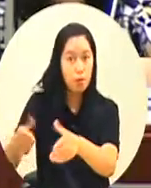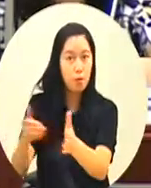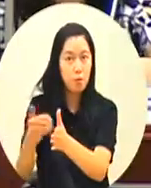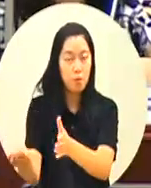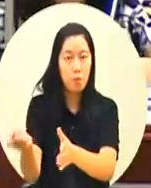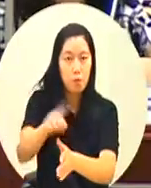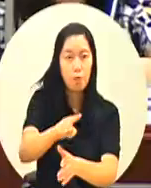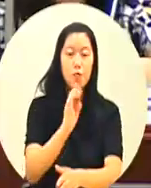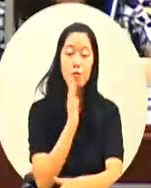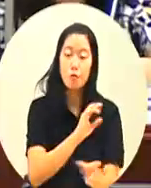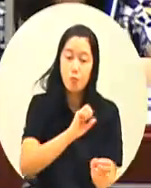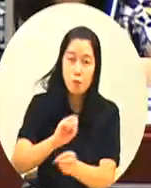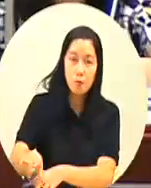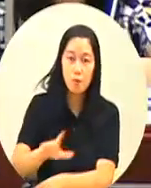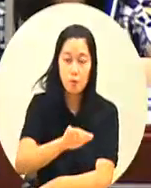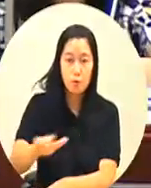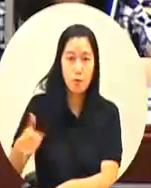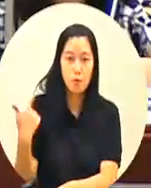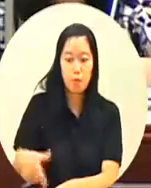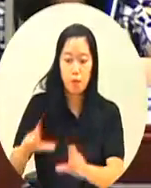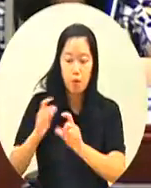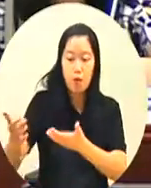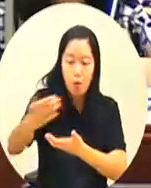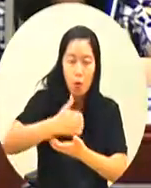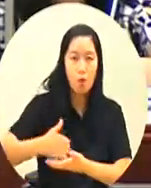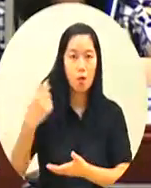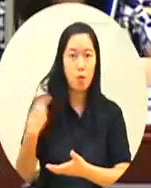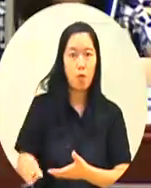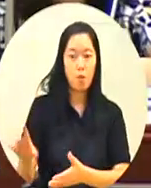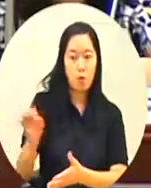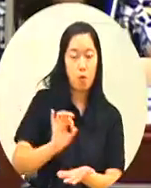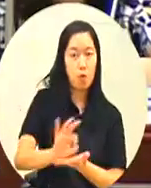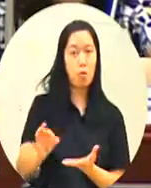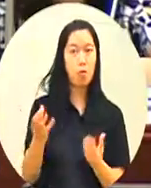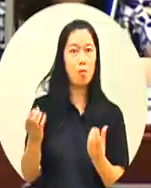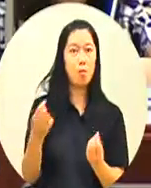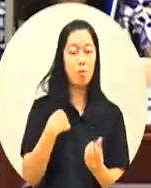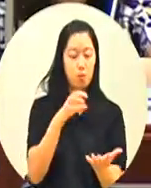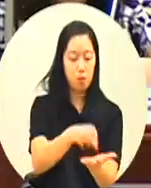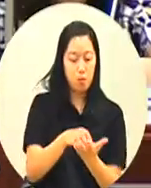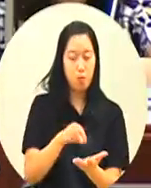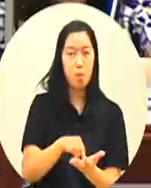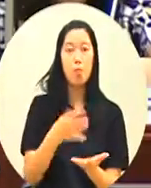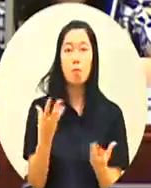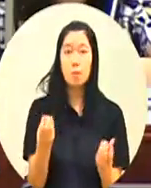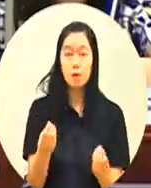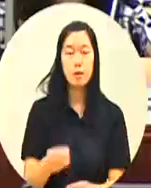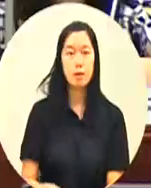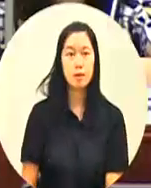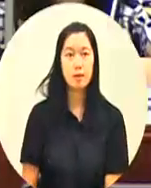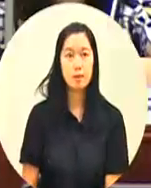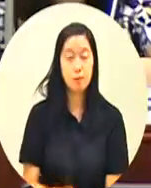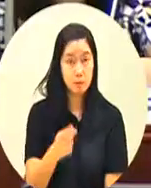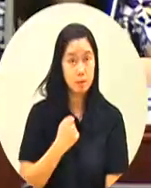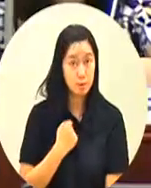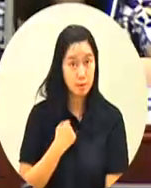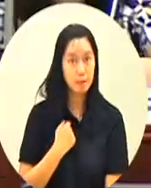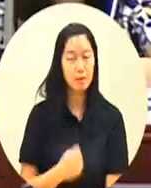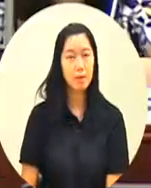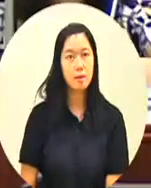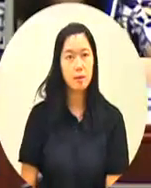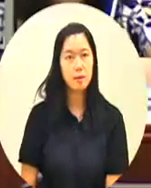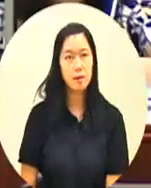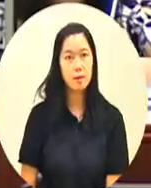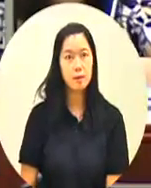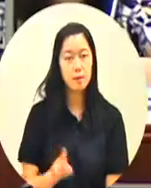的东西我不能够收回来回收再利用，因为我没有废青，我没有废青的执照。我想您一定听过类似这样案例很多，